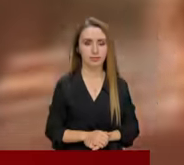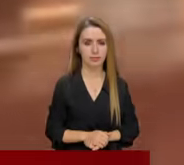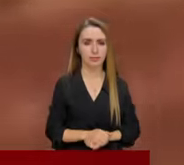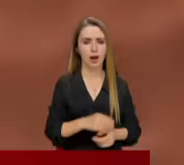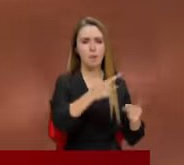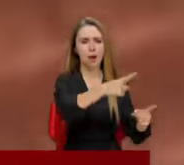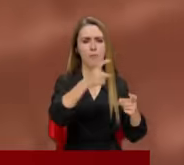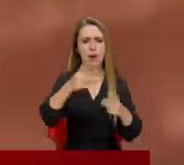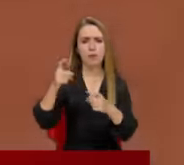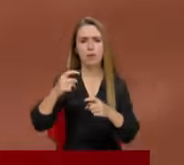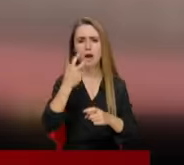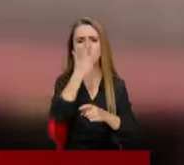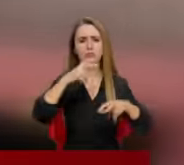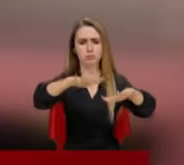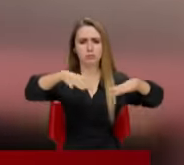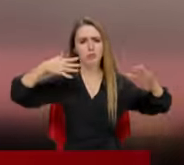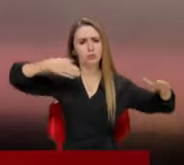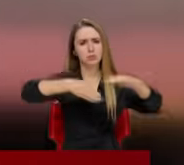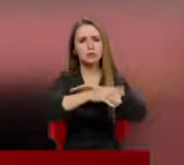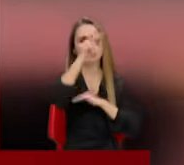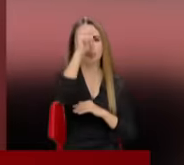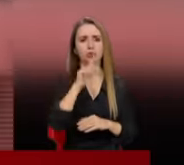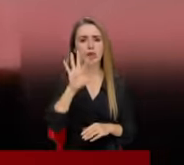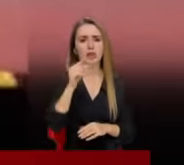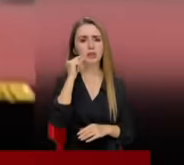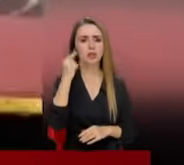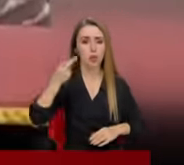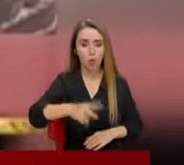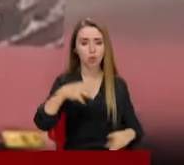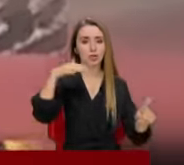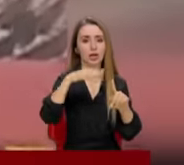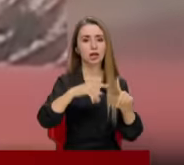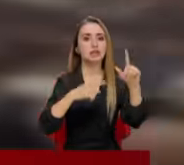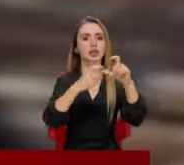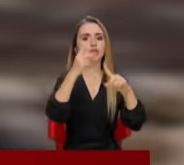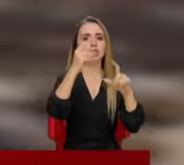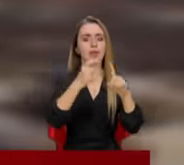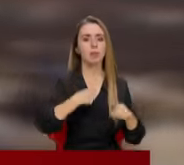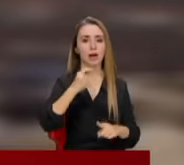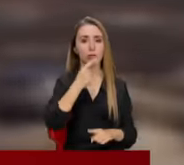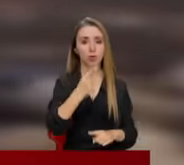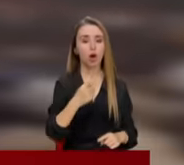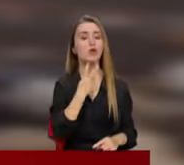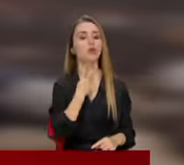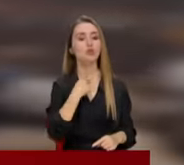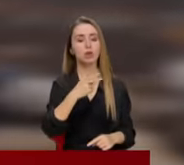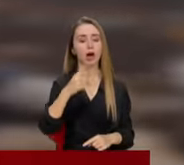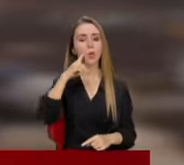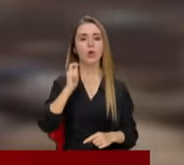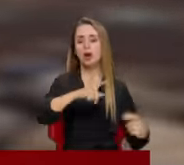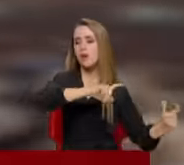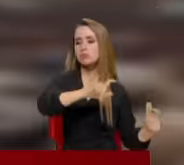Silahlı saldırganlar konser salonu bastı. 150'ye yakın kişiyi öldürdü. Saldırıya IŞİD üstlendi. Rusya Ukrayna'yı suçladı.